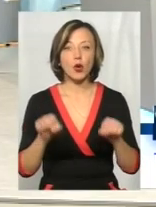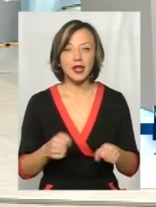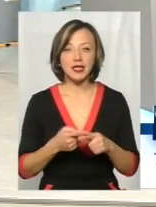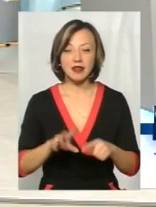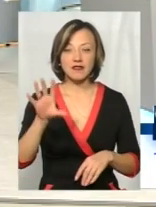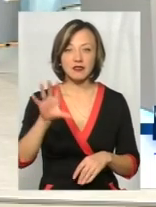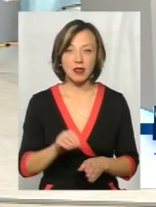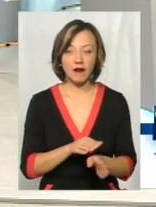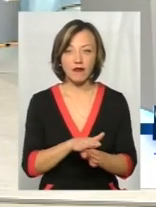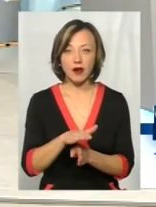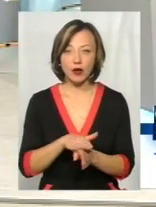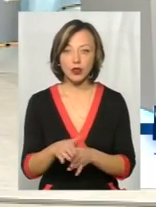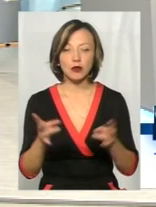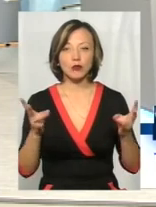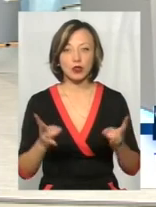все виконати, нам